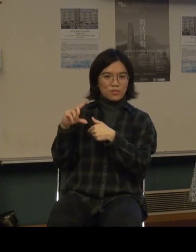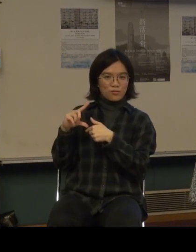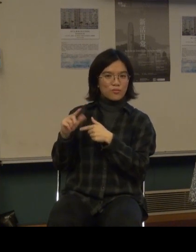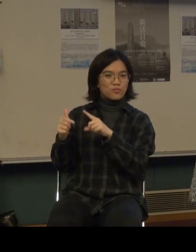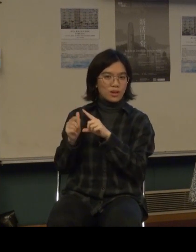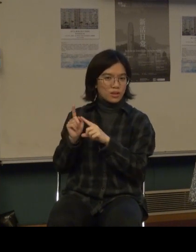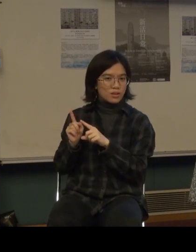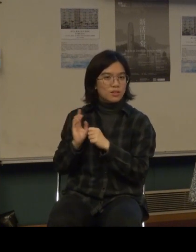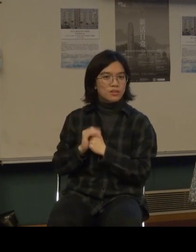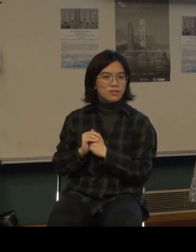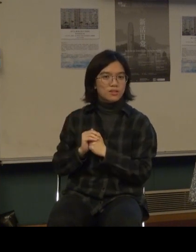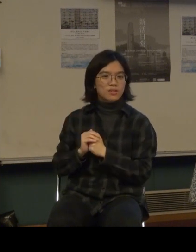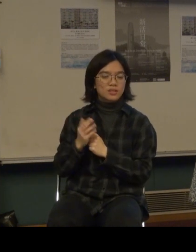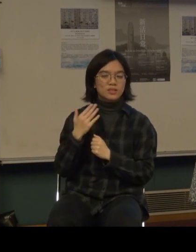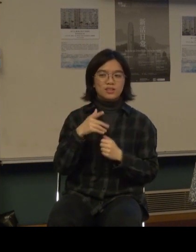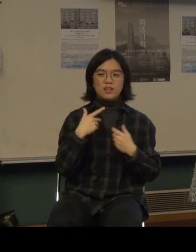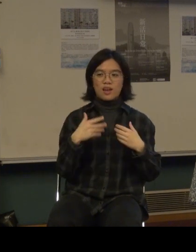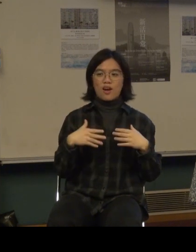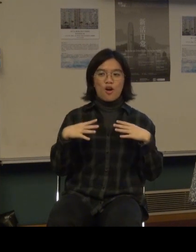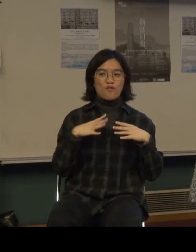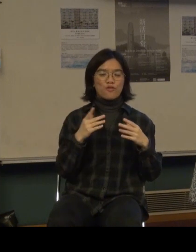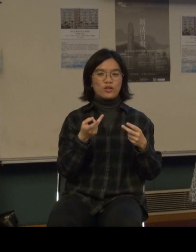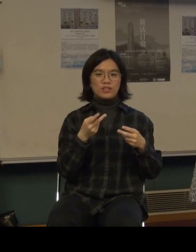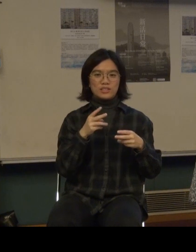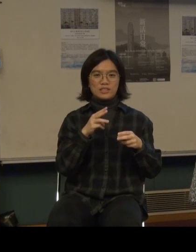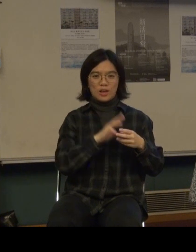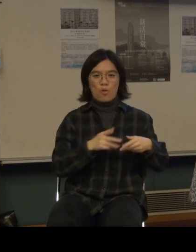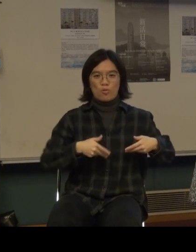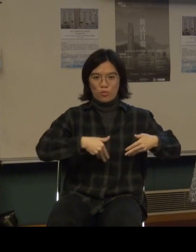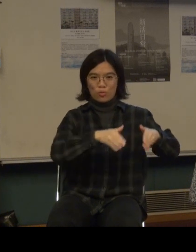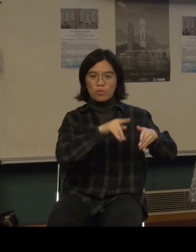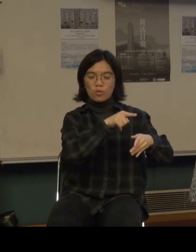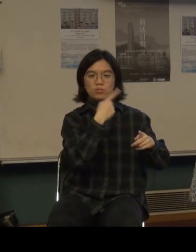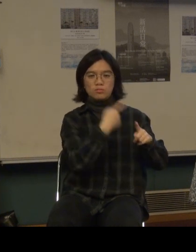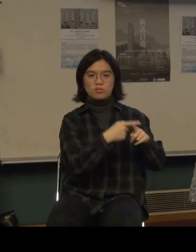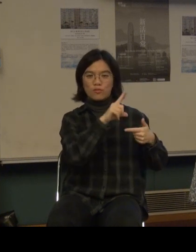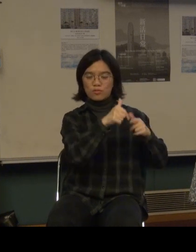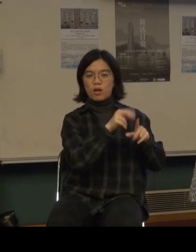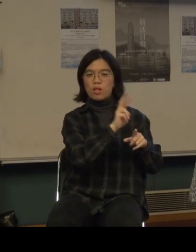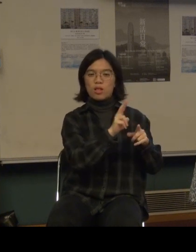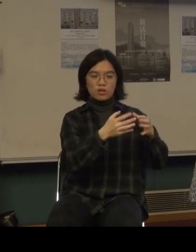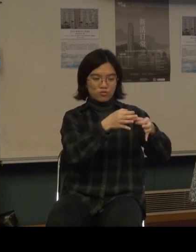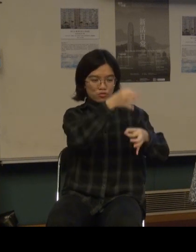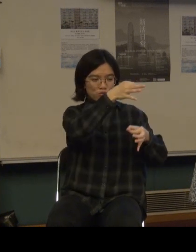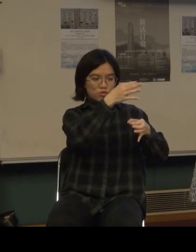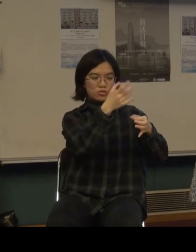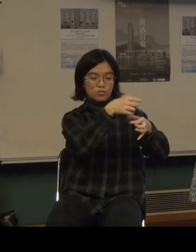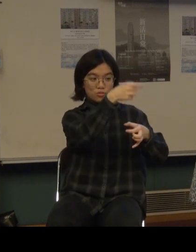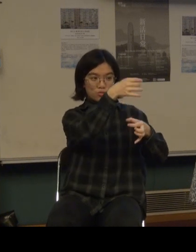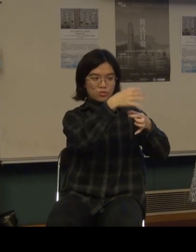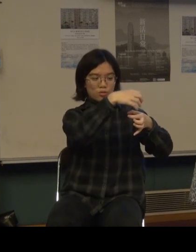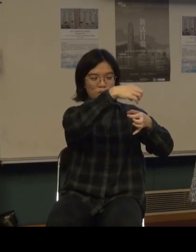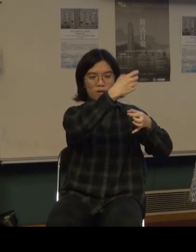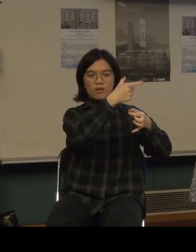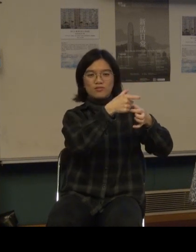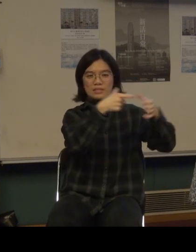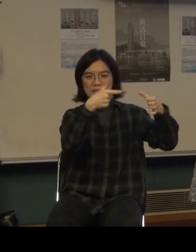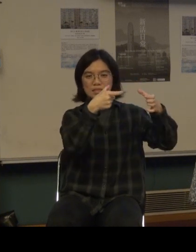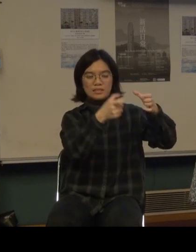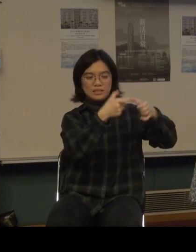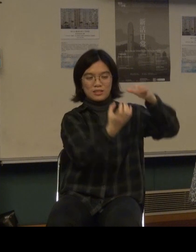喺福州路嘅菜場咧，佢都有一個同樣嘅做法喺度嘅，有個柱帽啦，係即係一個擴闊咗嘅柱